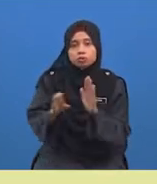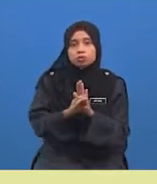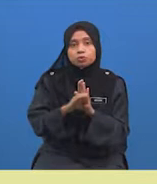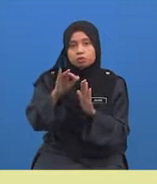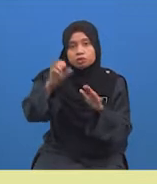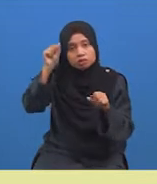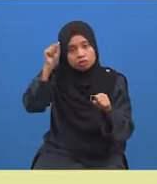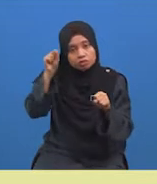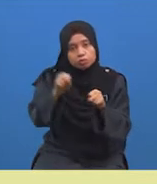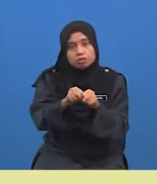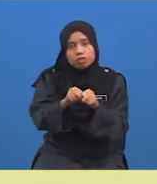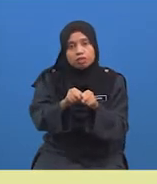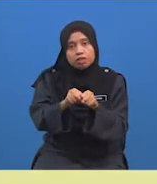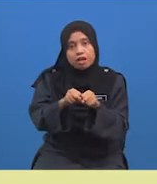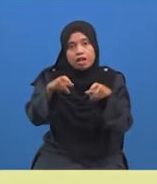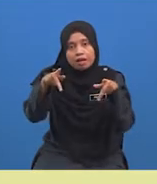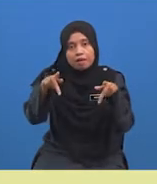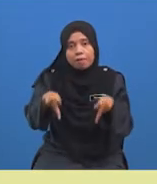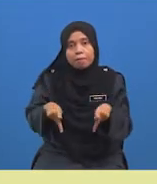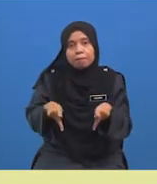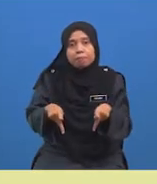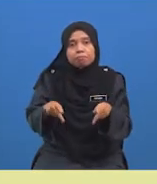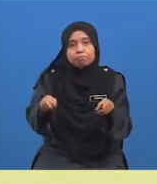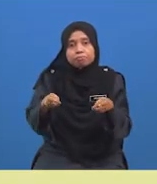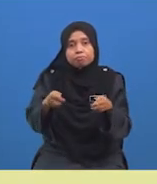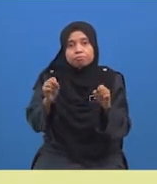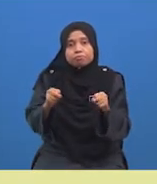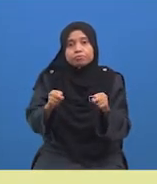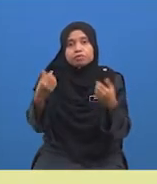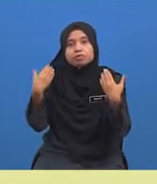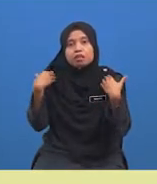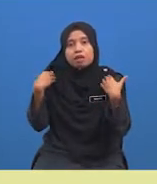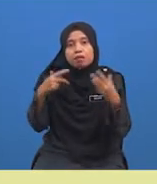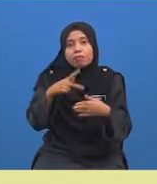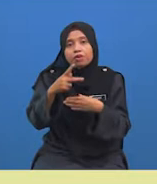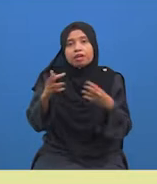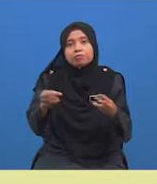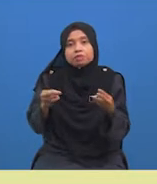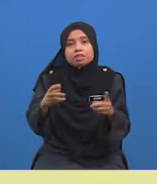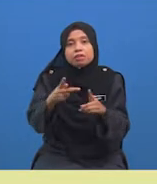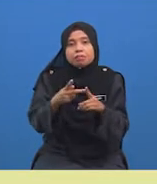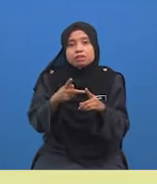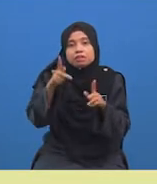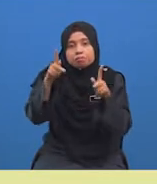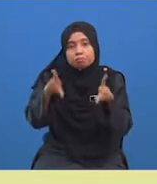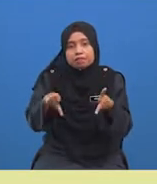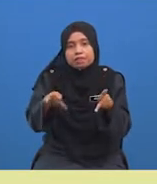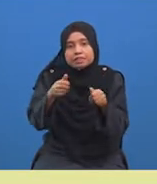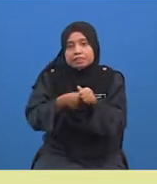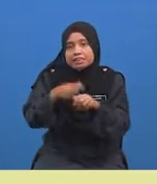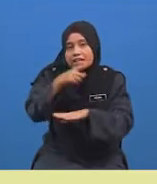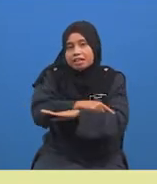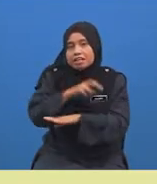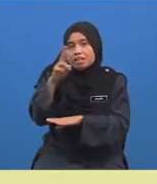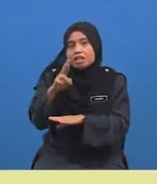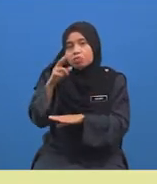Contoh yang sesuai adalah pihak pengurusan mengadakan program motivasi kepada pekerjanya setiap hari